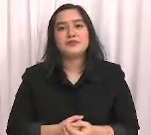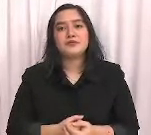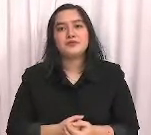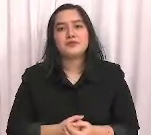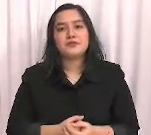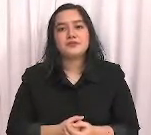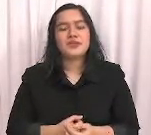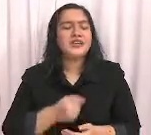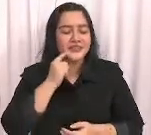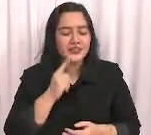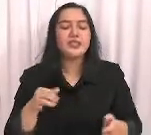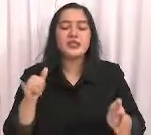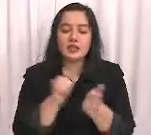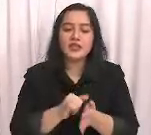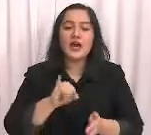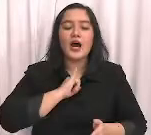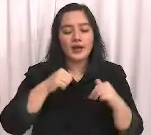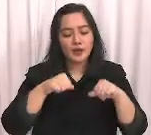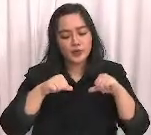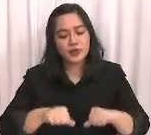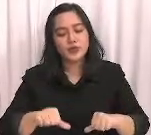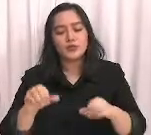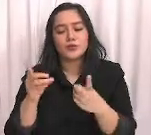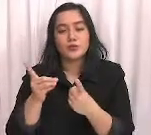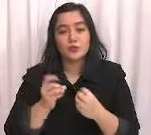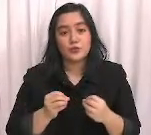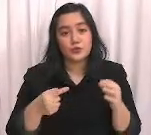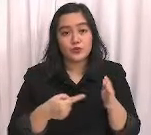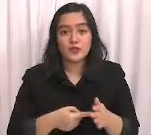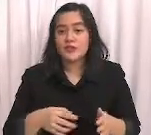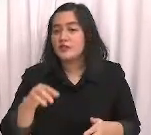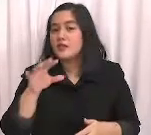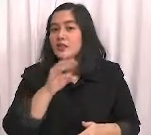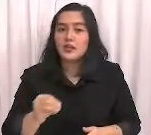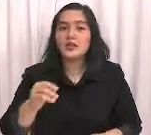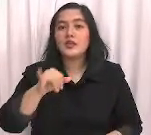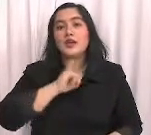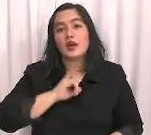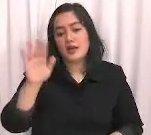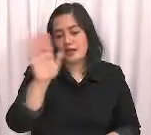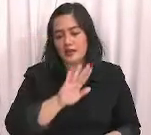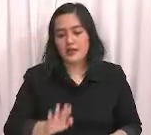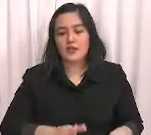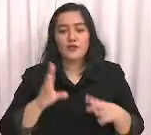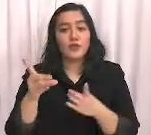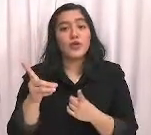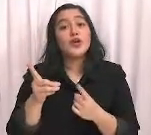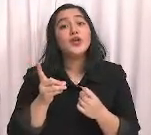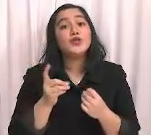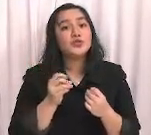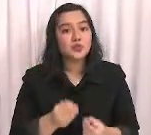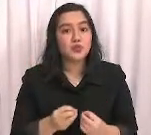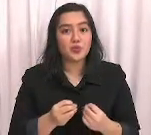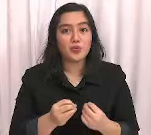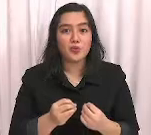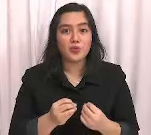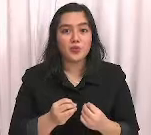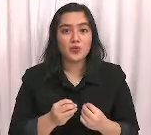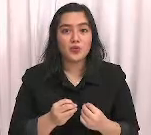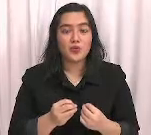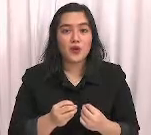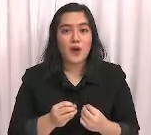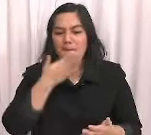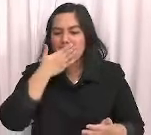ako at hindi ako gagawa ng masama sa buong buhay ko. Amen. Alam niyo, napakagandang commitment ito,